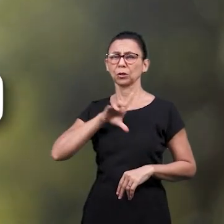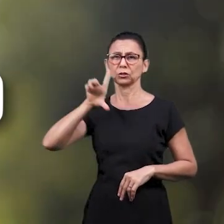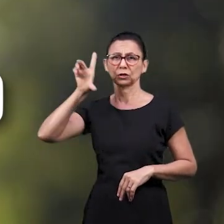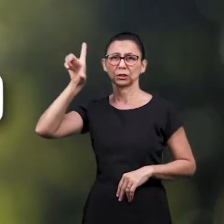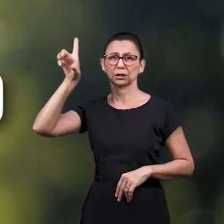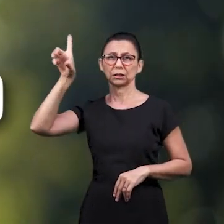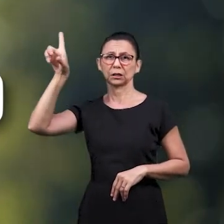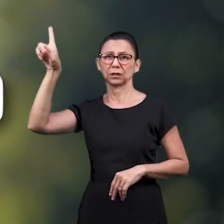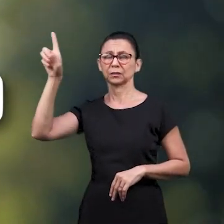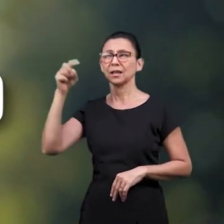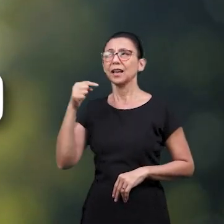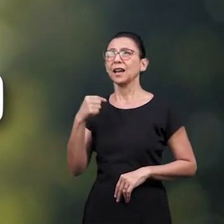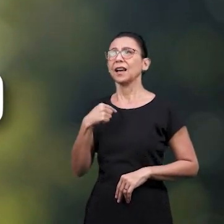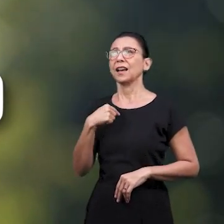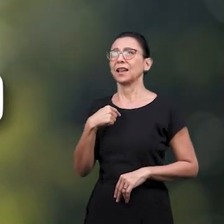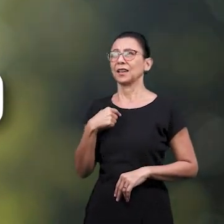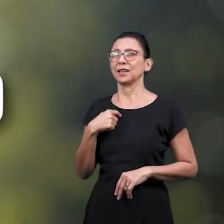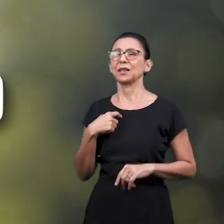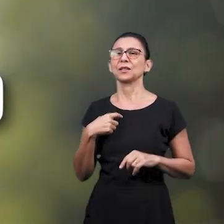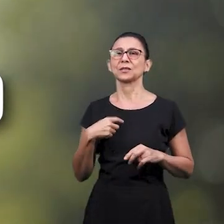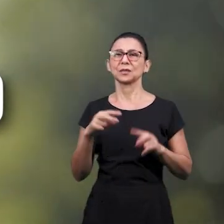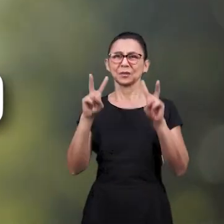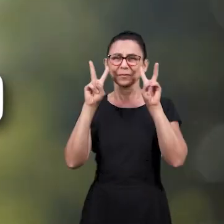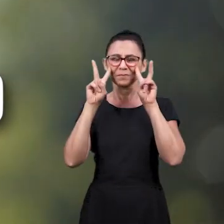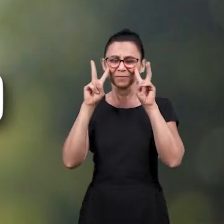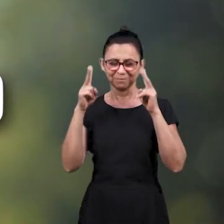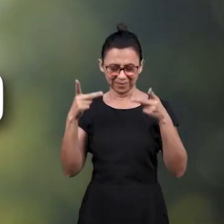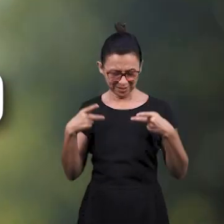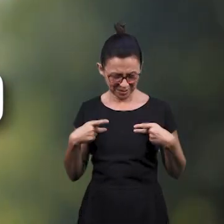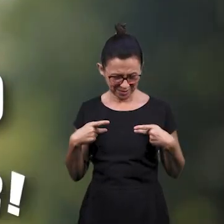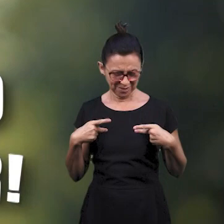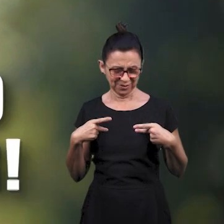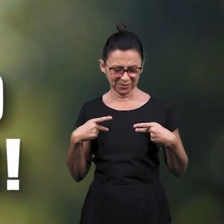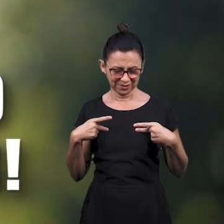С радостью я признаю, сколько я должен Тебе,